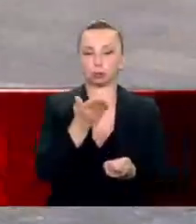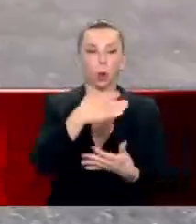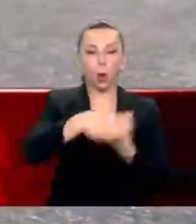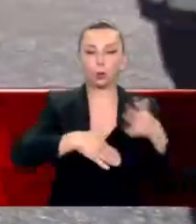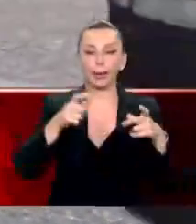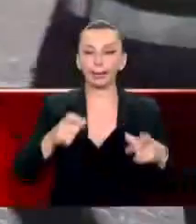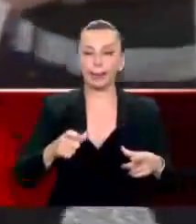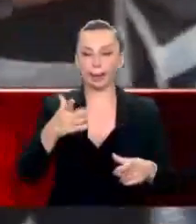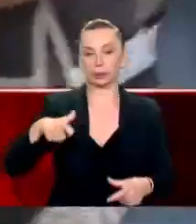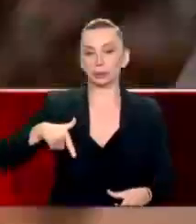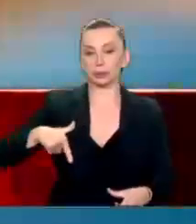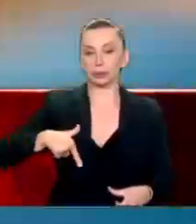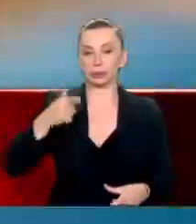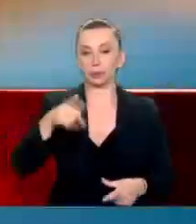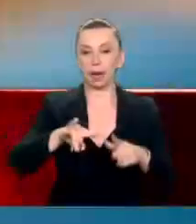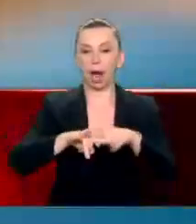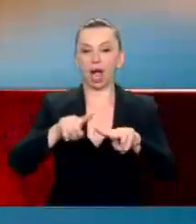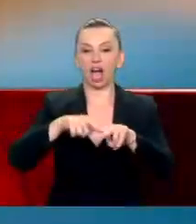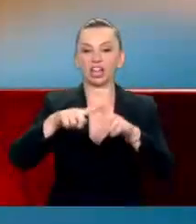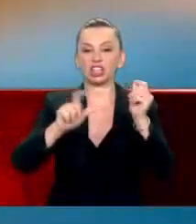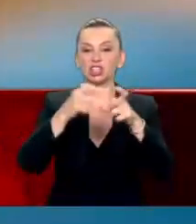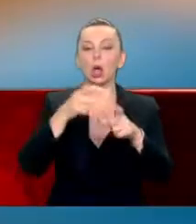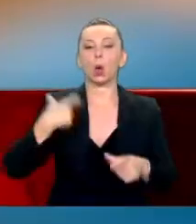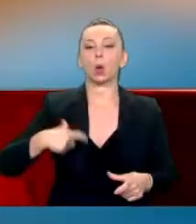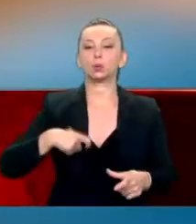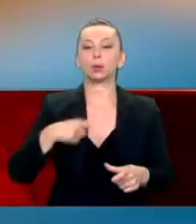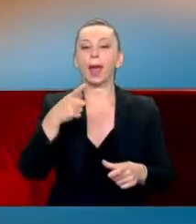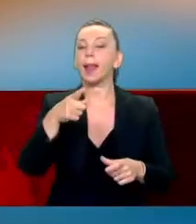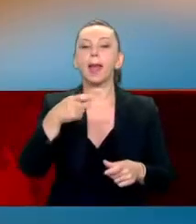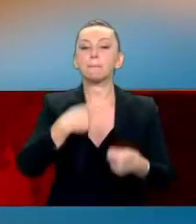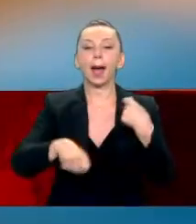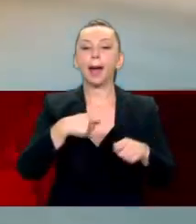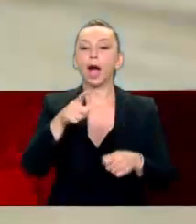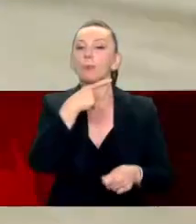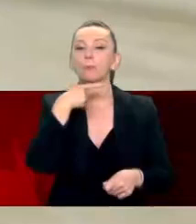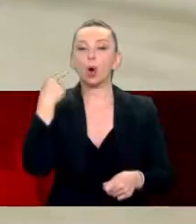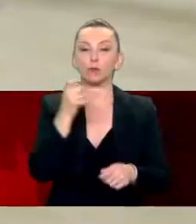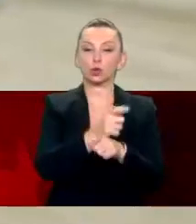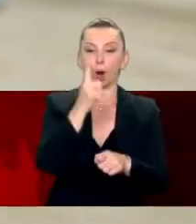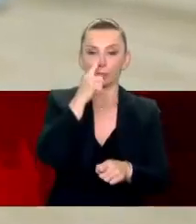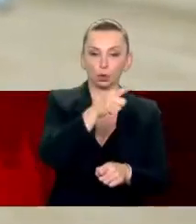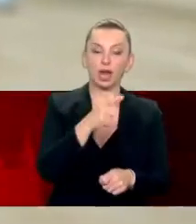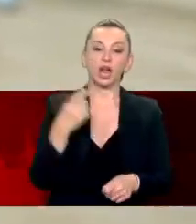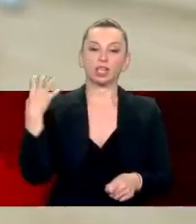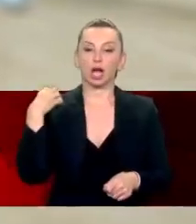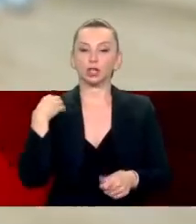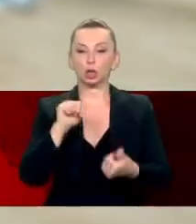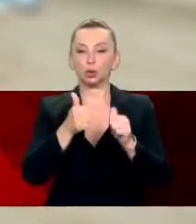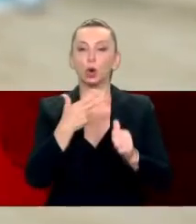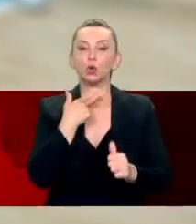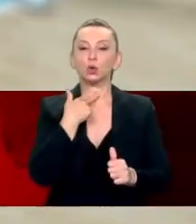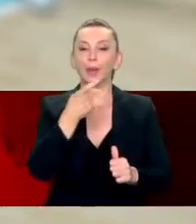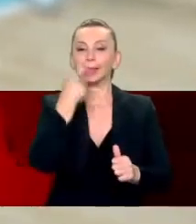Skandalın adresi bu kez İzmir. Hatice Ö, bir özel bankanın Bornova şube müdürüydü. Aynı zamanda Karşıyaka Spor Kulübü'nün